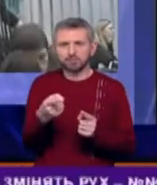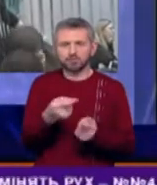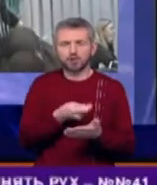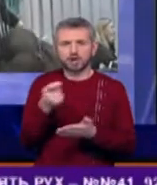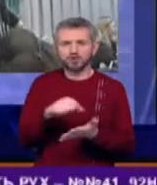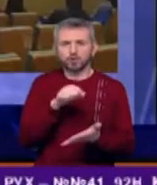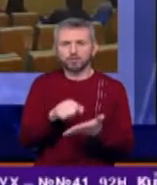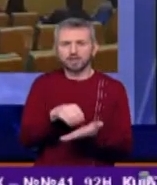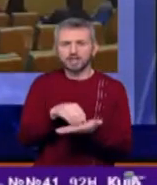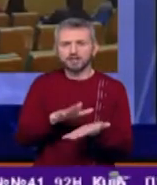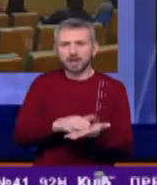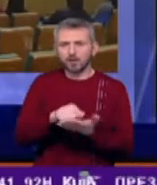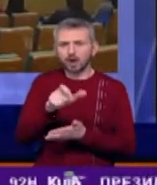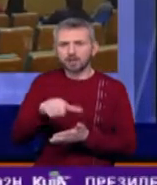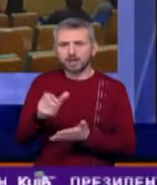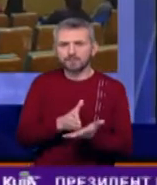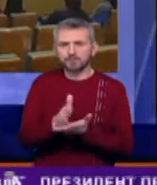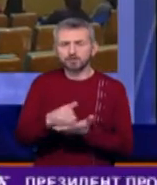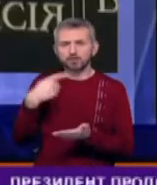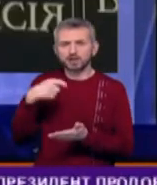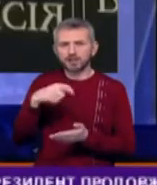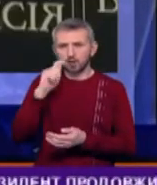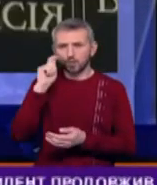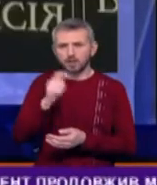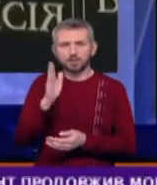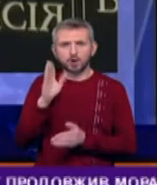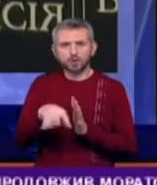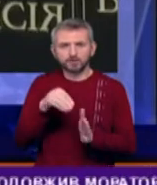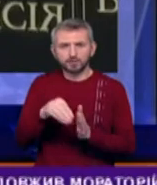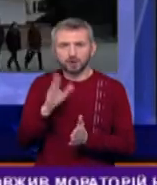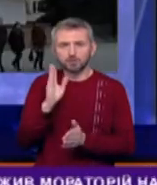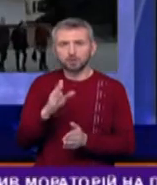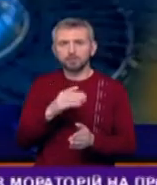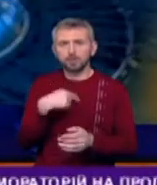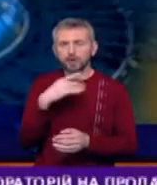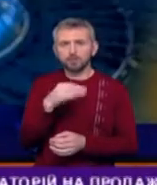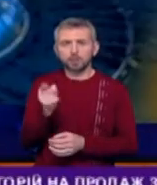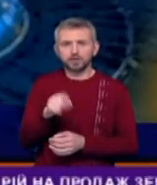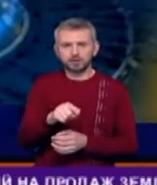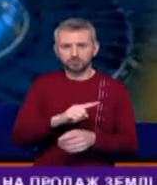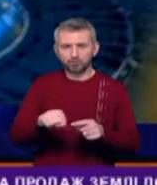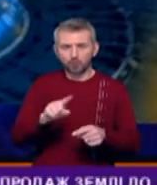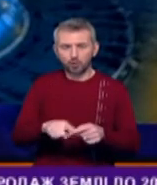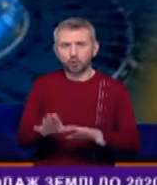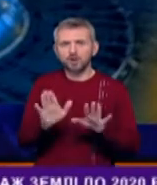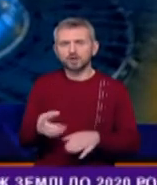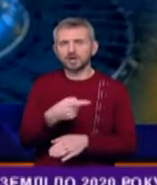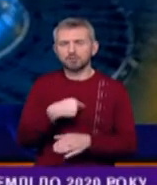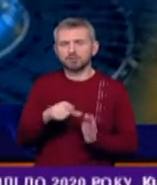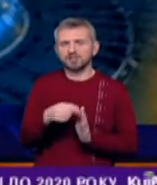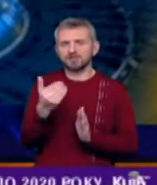посаду президента України на майбутніх виборах. Отже, будемо говорити про них вже за мить. Як тільки ми з